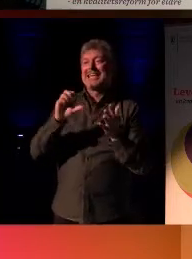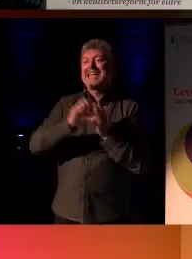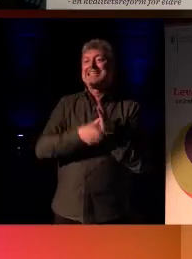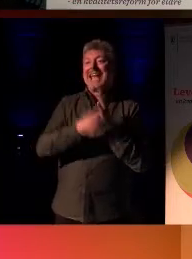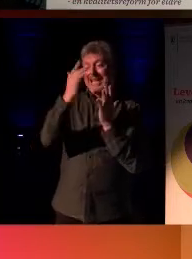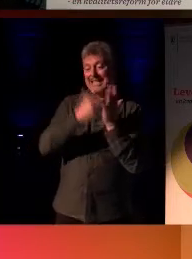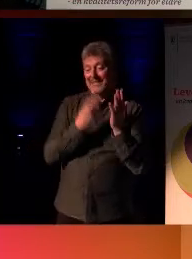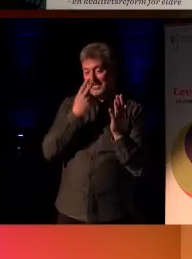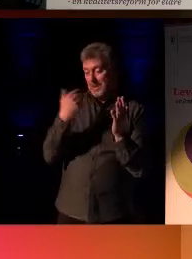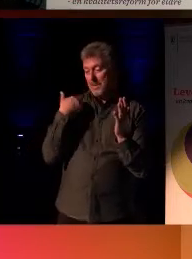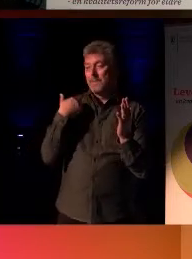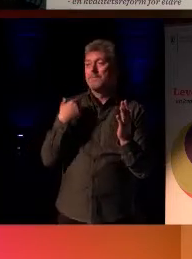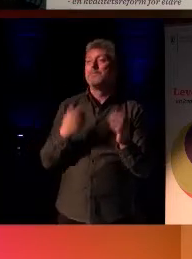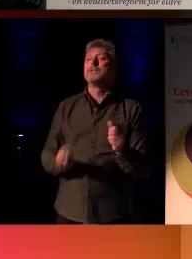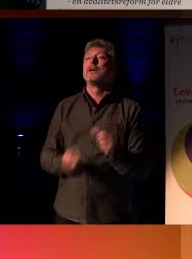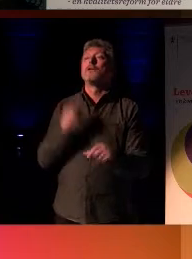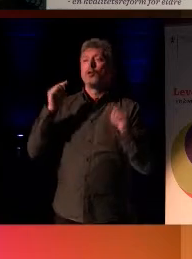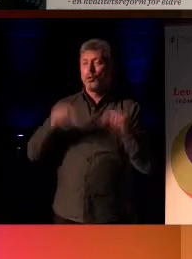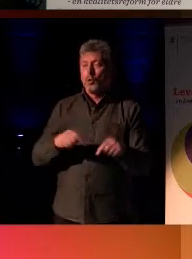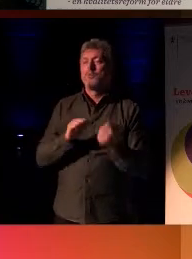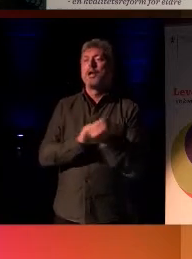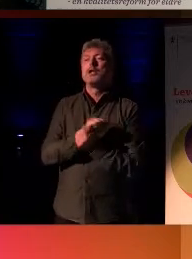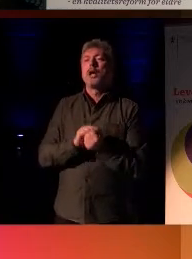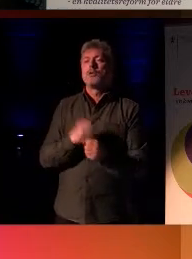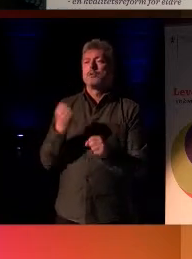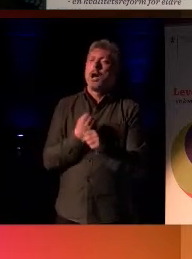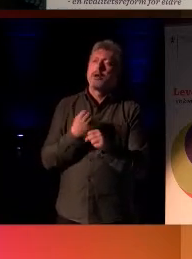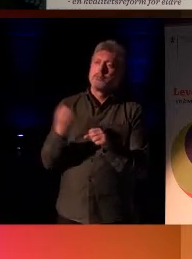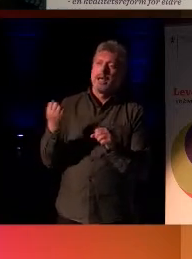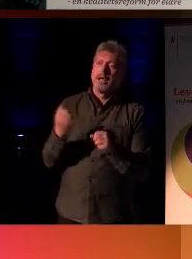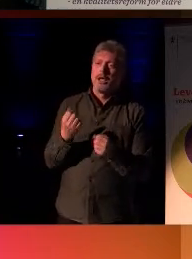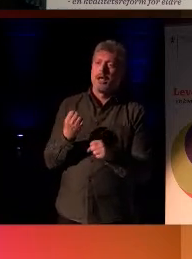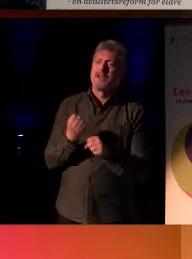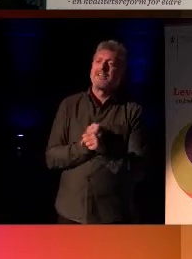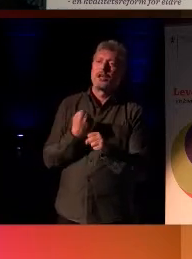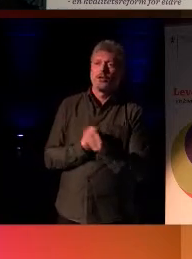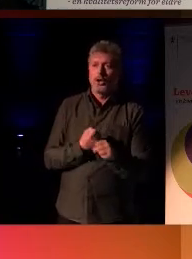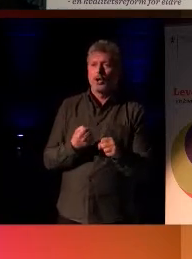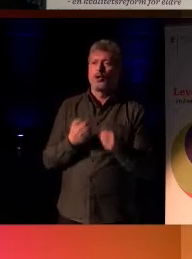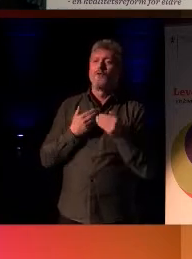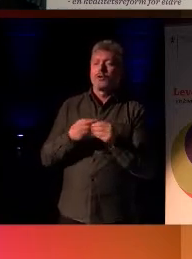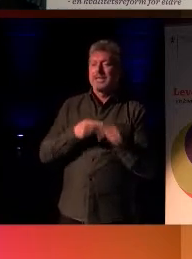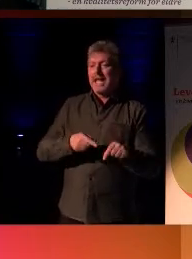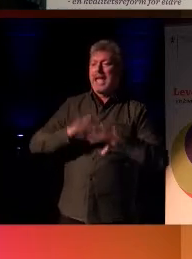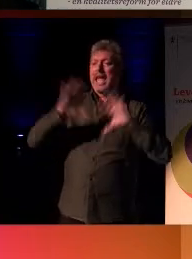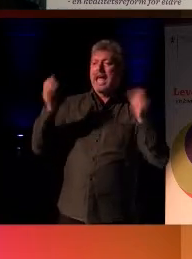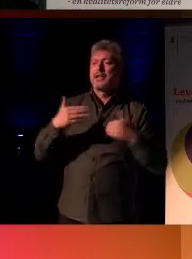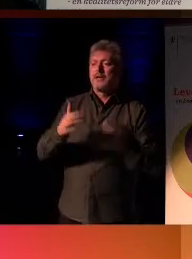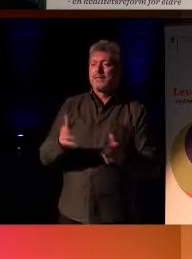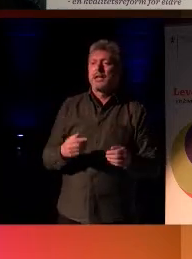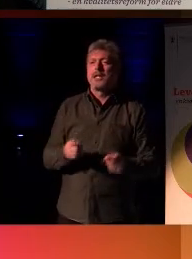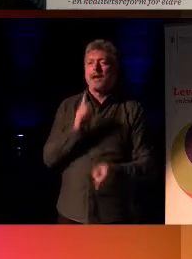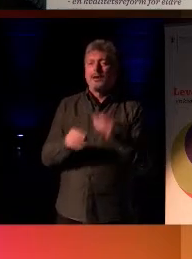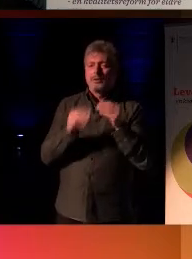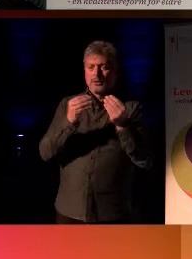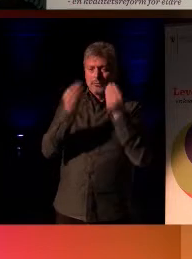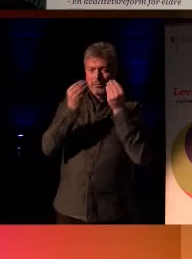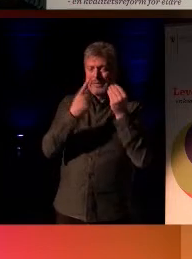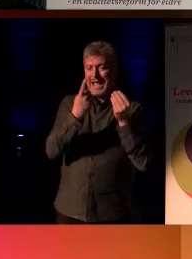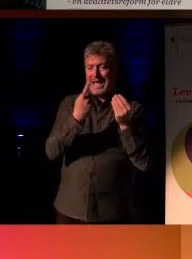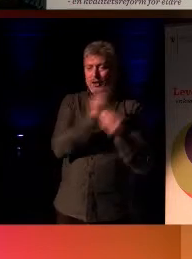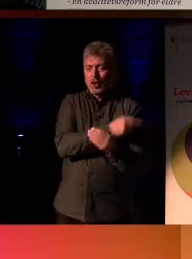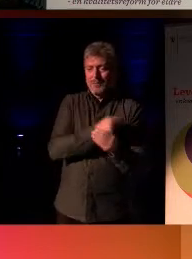først nå den har blitt et naturlig arbeidsverktøy å forholde seg til for hele avdelingen. Jeg valgte å skolere 1 sykepleier